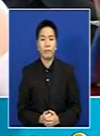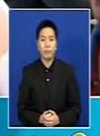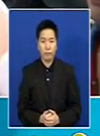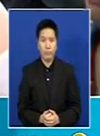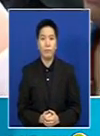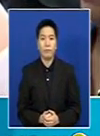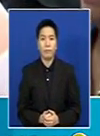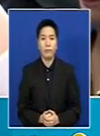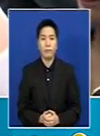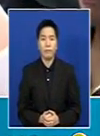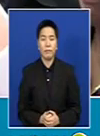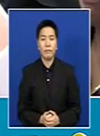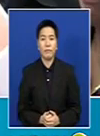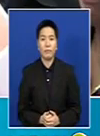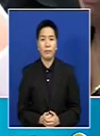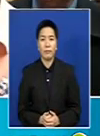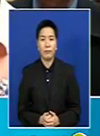โอเค ครับ